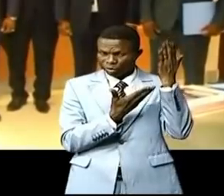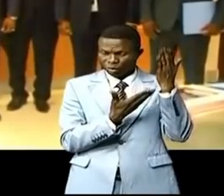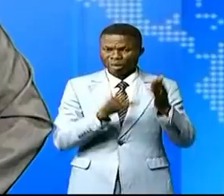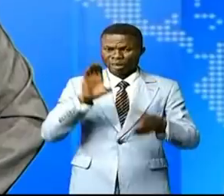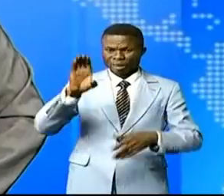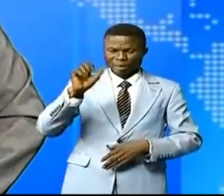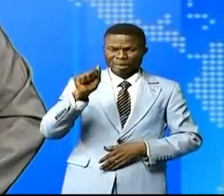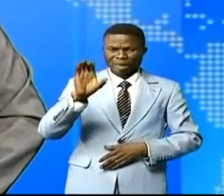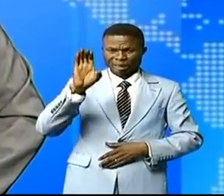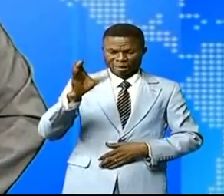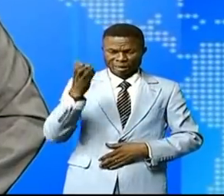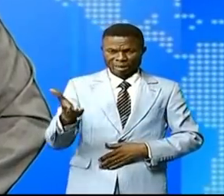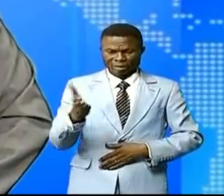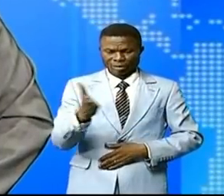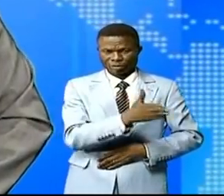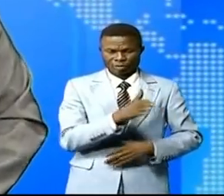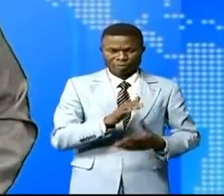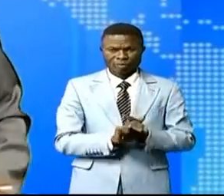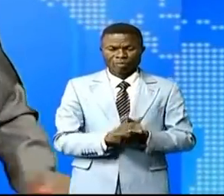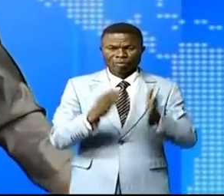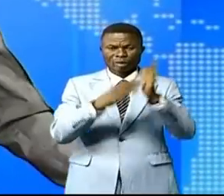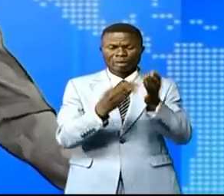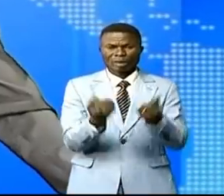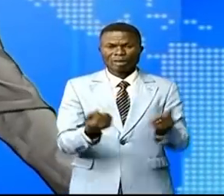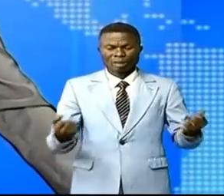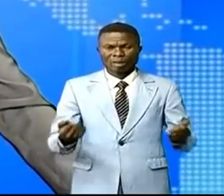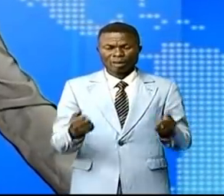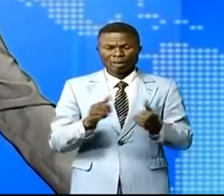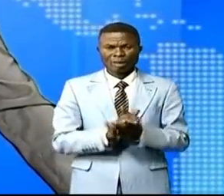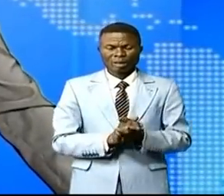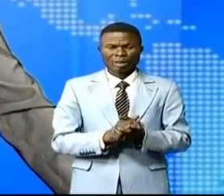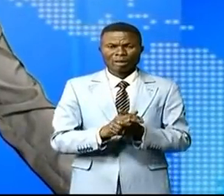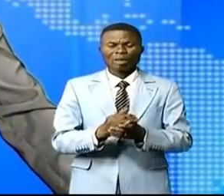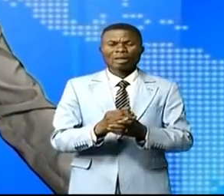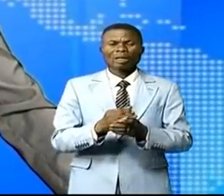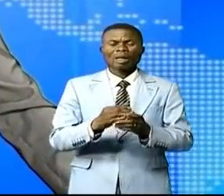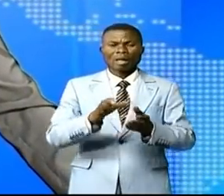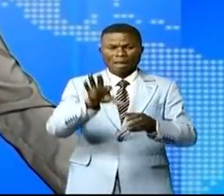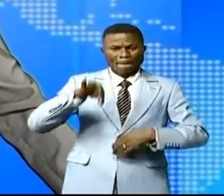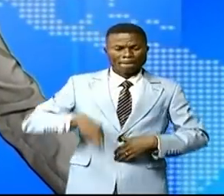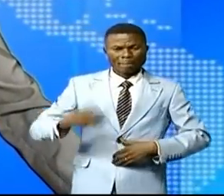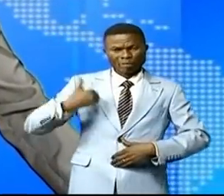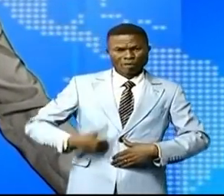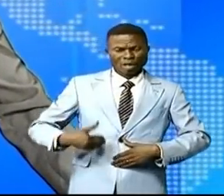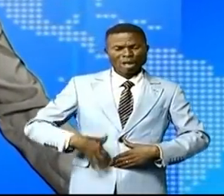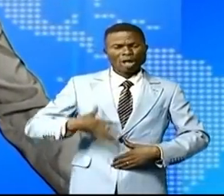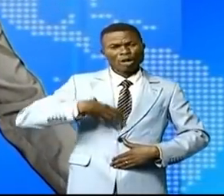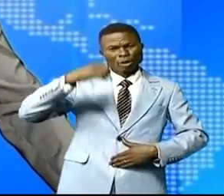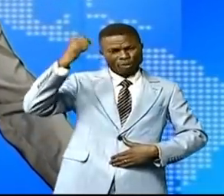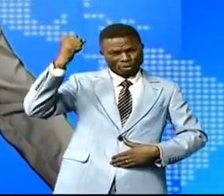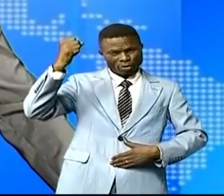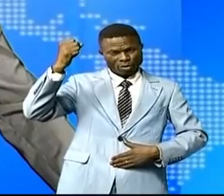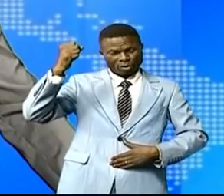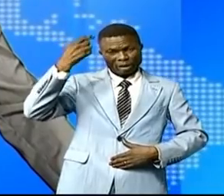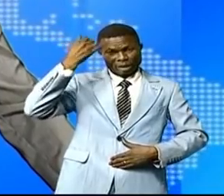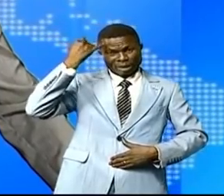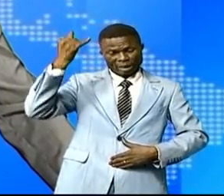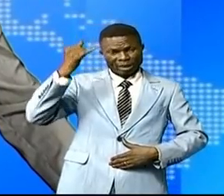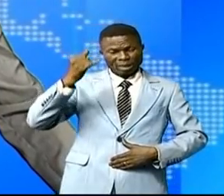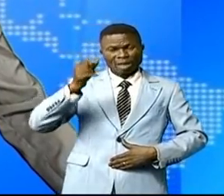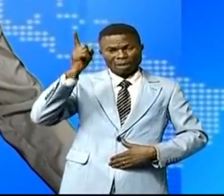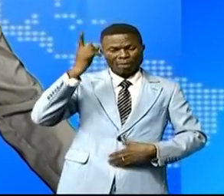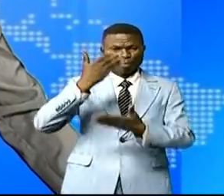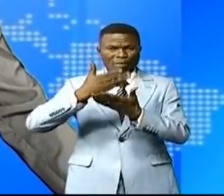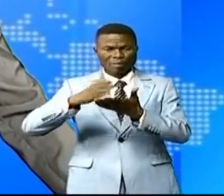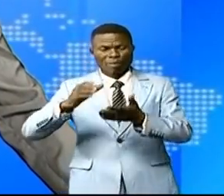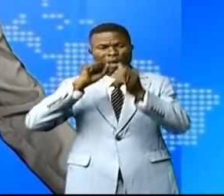CEAC. 9 enfants ont subi une opération chirurgicale avec succès, ce dans le cadre de la première phase